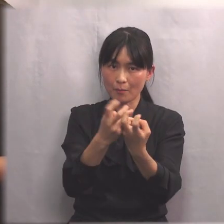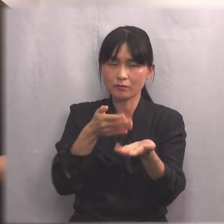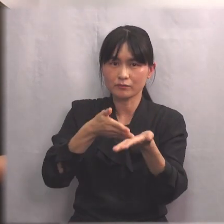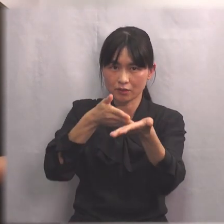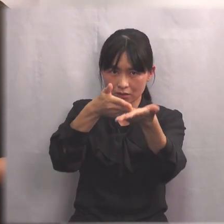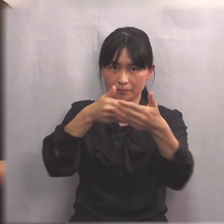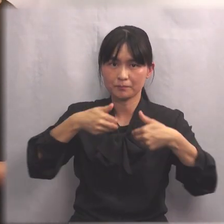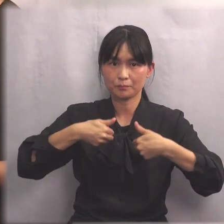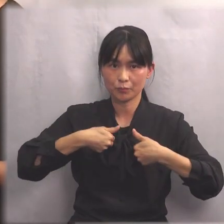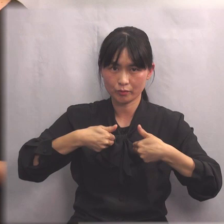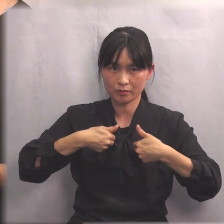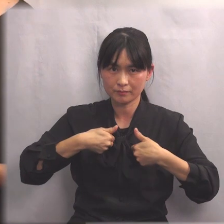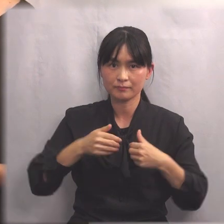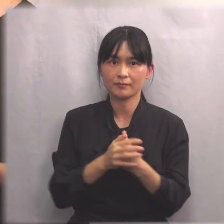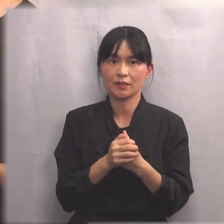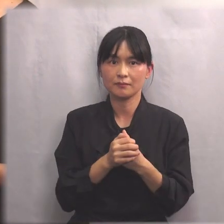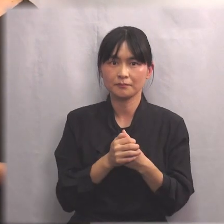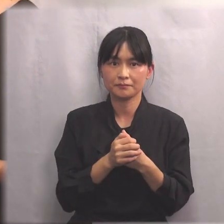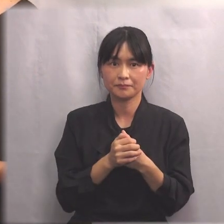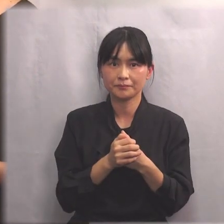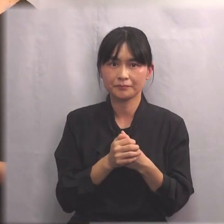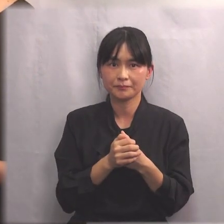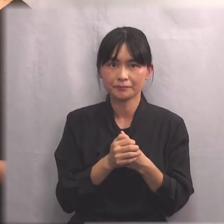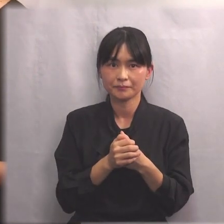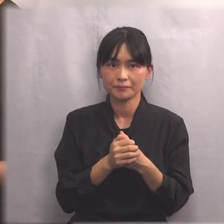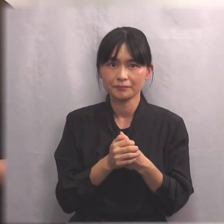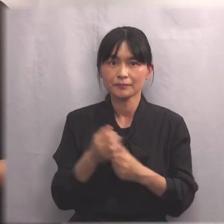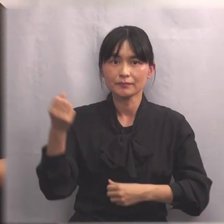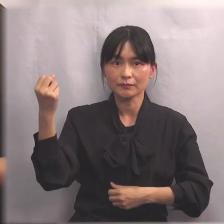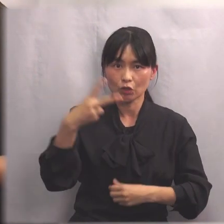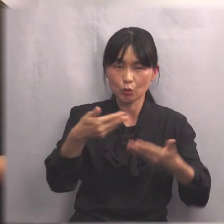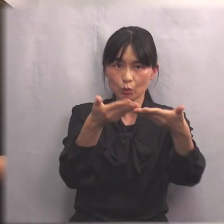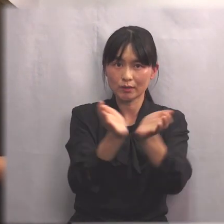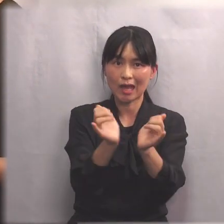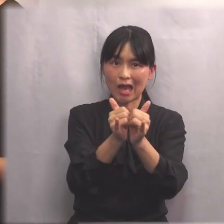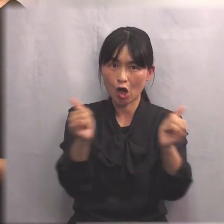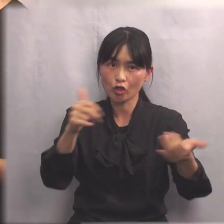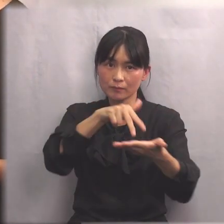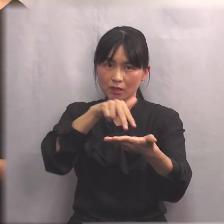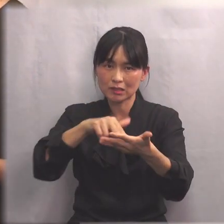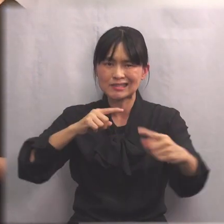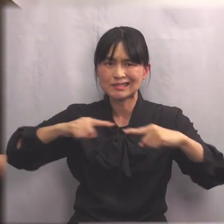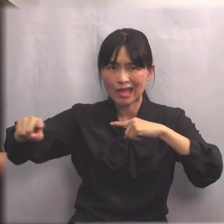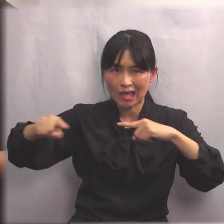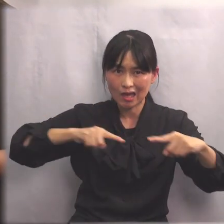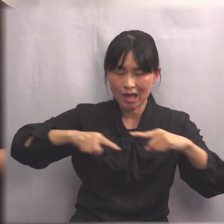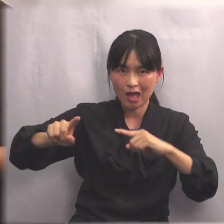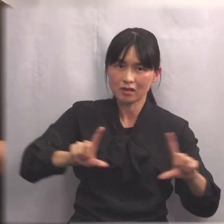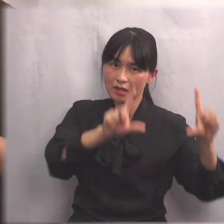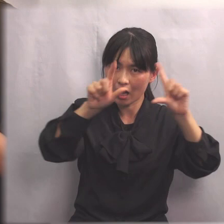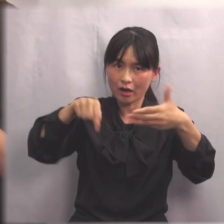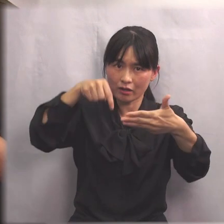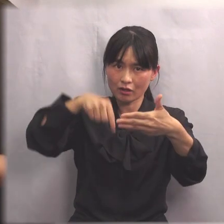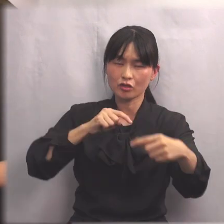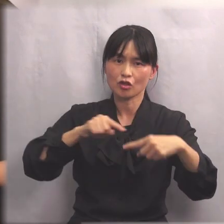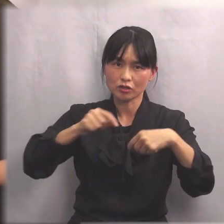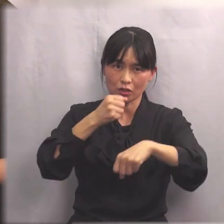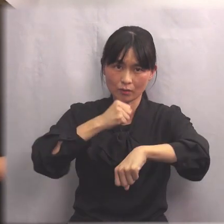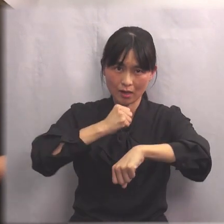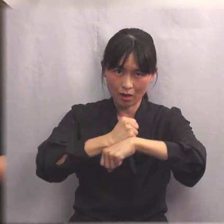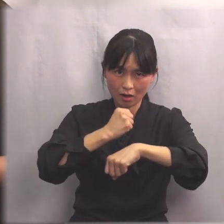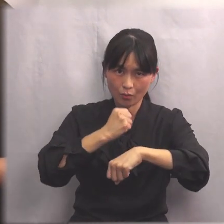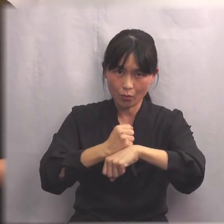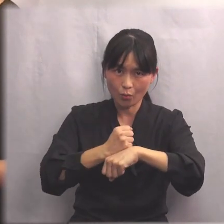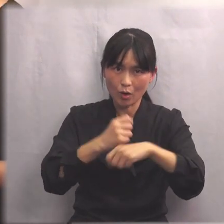제시해야 한다는 내용도 함께 담았습니다. 또한 당원들이 생활정치 그리고 최근 굉장히 활성화되고